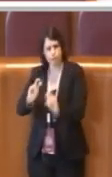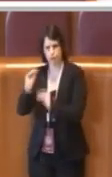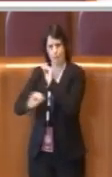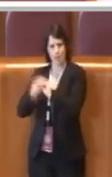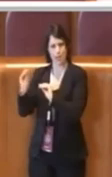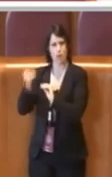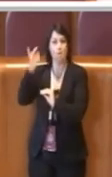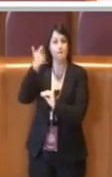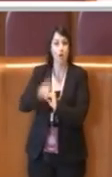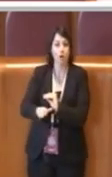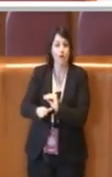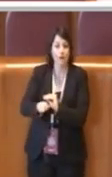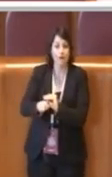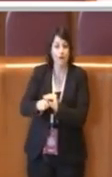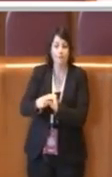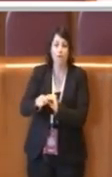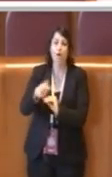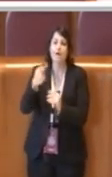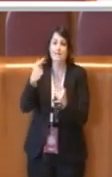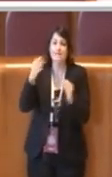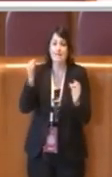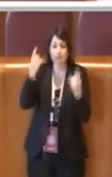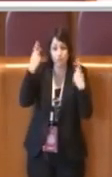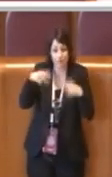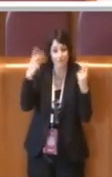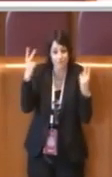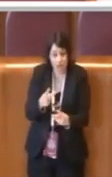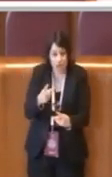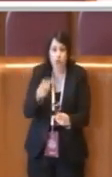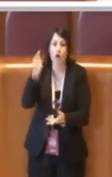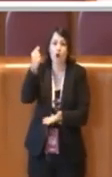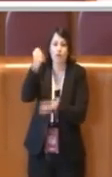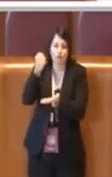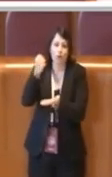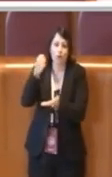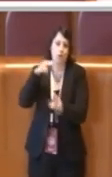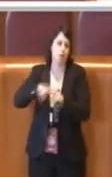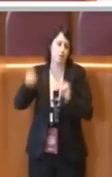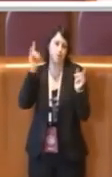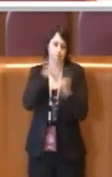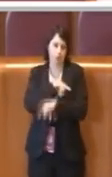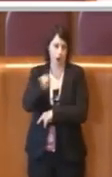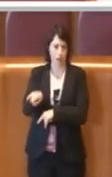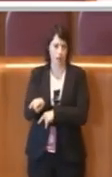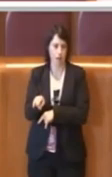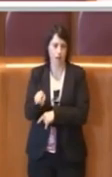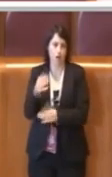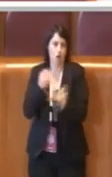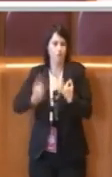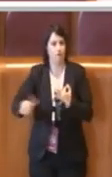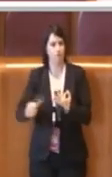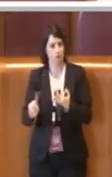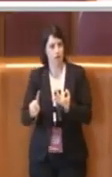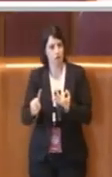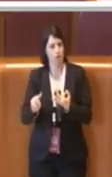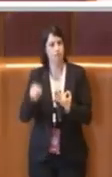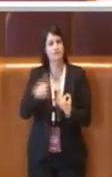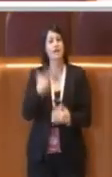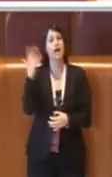di fondi di roma capitale a partire da questo chiamiamolo errore siamo ripartiti per